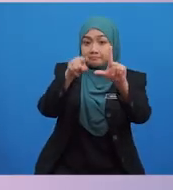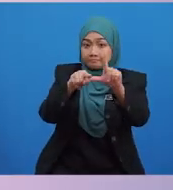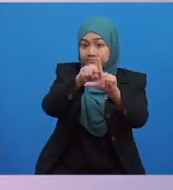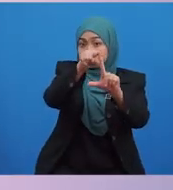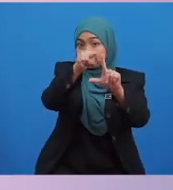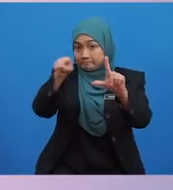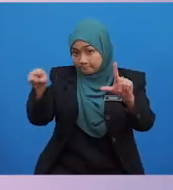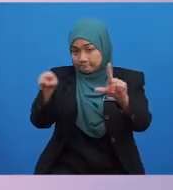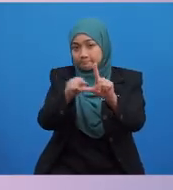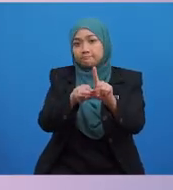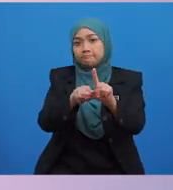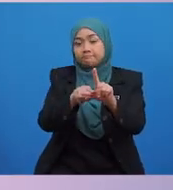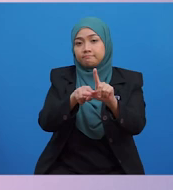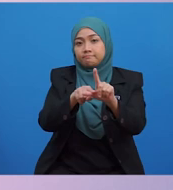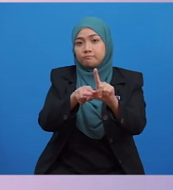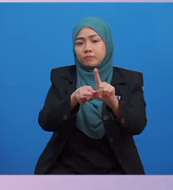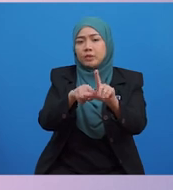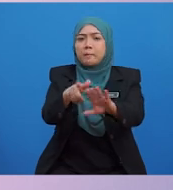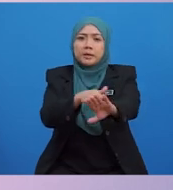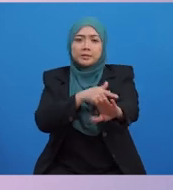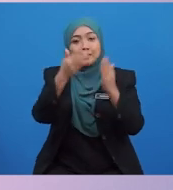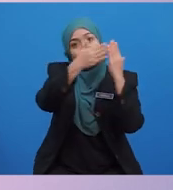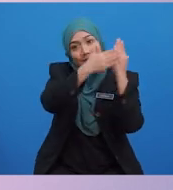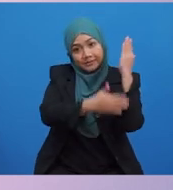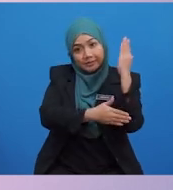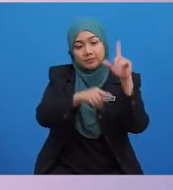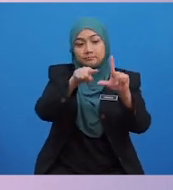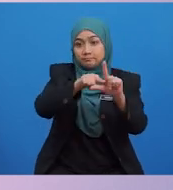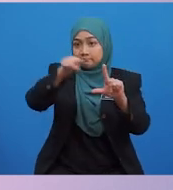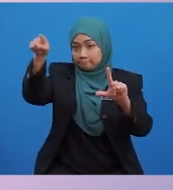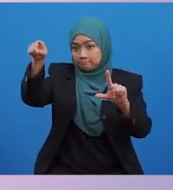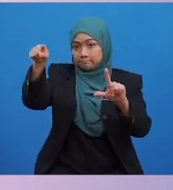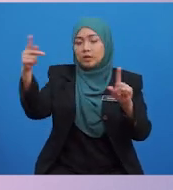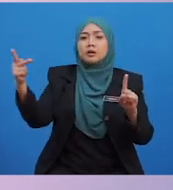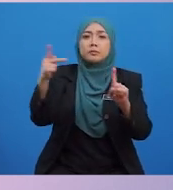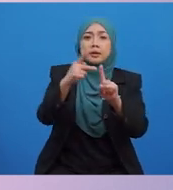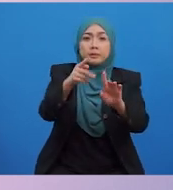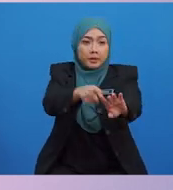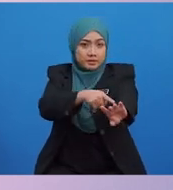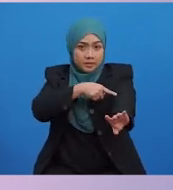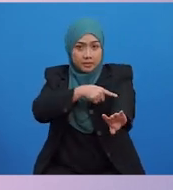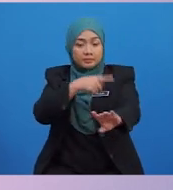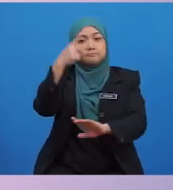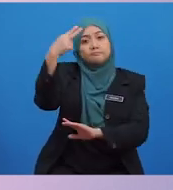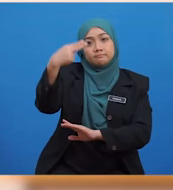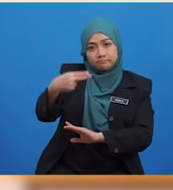adalah nisbah panjang sisi bertentangan kepada panjang hipotenusa